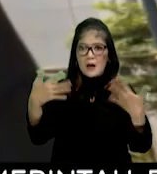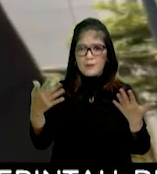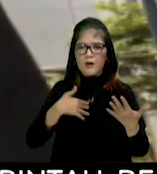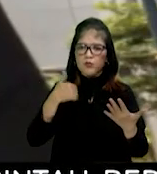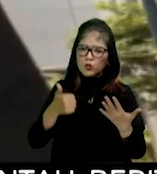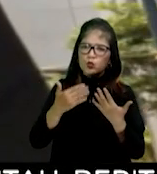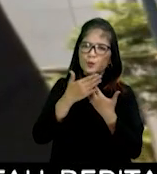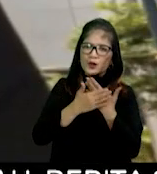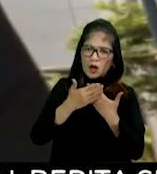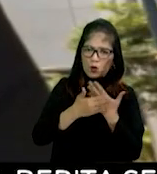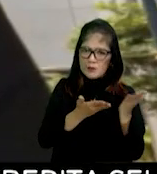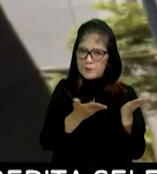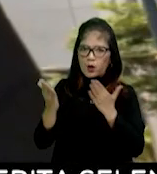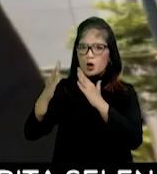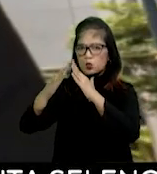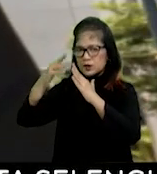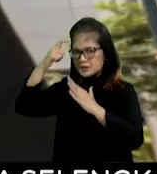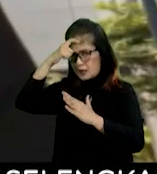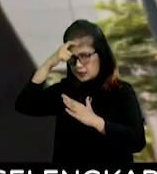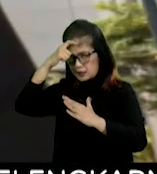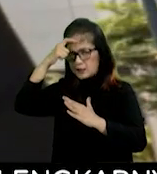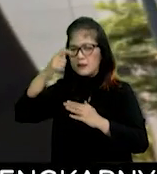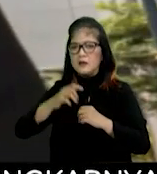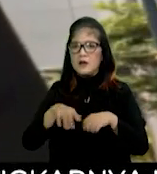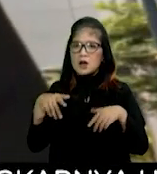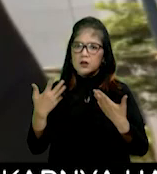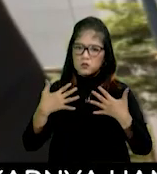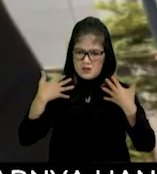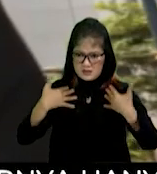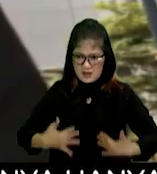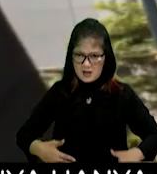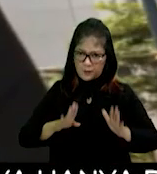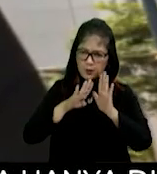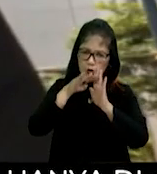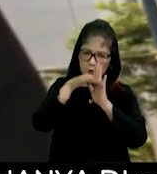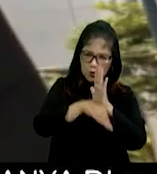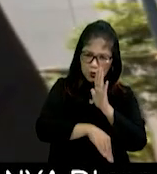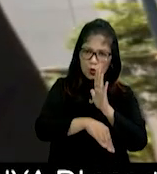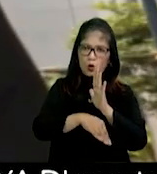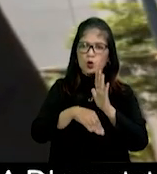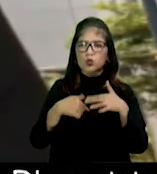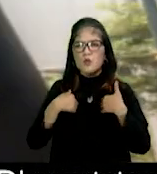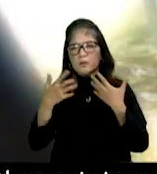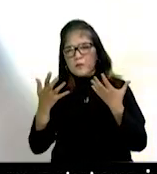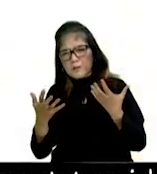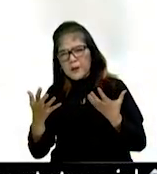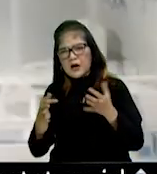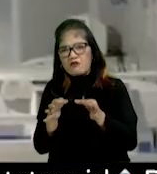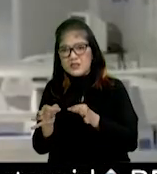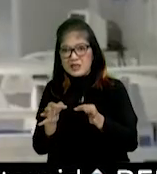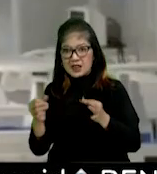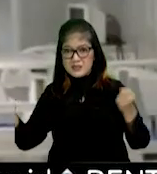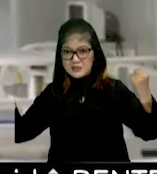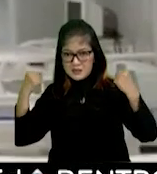ke rumah sakit dan juga akan menjadi parah, yang pasti akan menjadi beban juga ya untuk fasilitas pelayanan kesehatan.